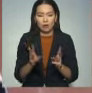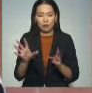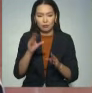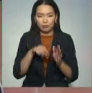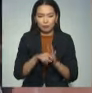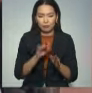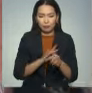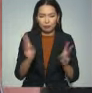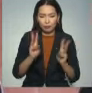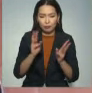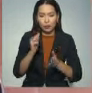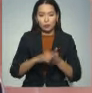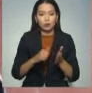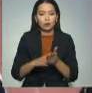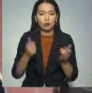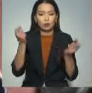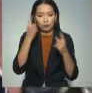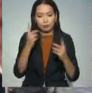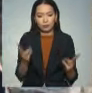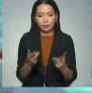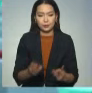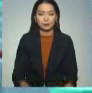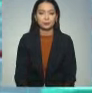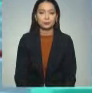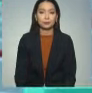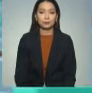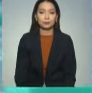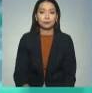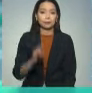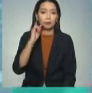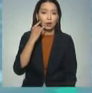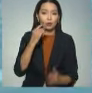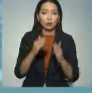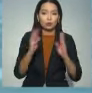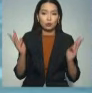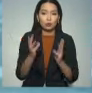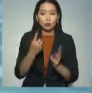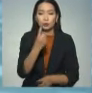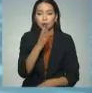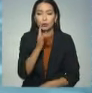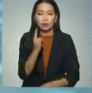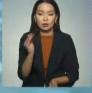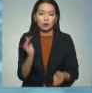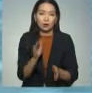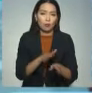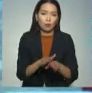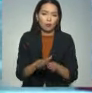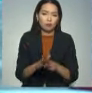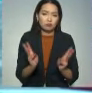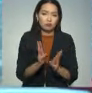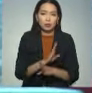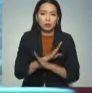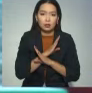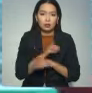қираған. Өрттің себебі анықталып жатыр. Ал Павлодарда үй өртеніп, бір жасар сәби тірдей жанып кетті. Оқыс